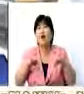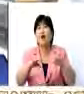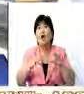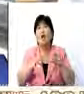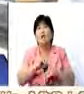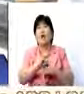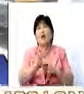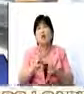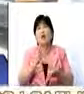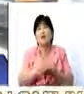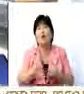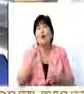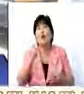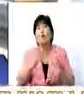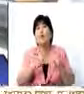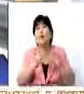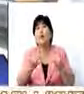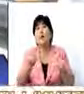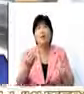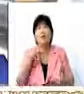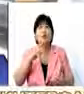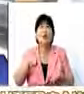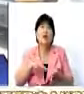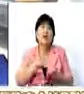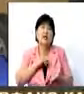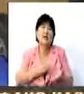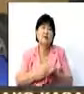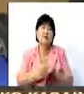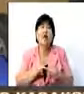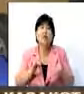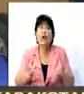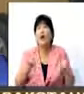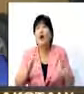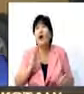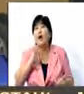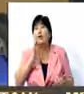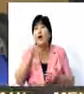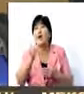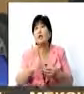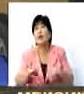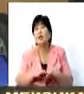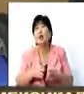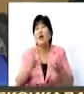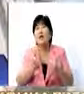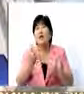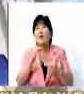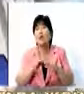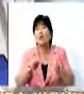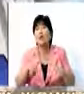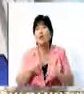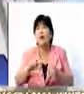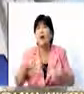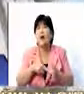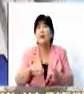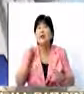автокөліктермен қамтамасыз етіп, қазір 11 автокөлік қазір Қызылорда қаласында қызмет атқаруда. Қазіргі таңда талап үдесінен шыққан санаулы балабақшаның бірі